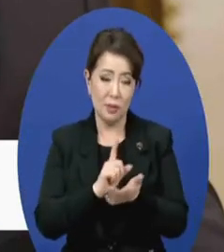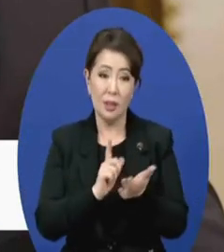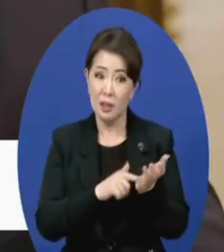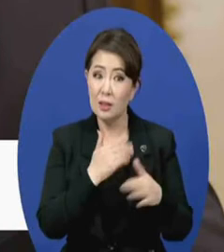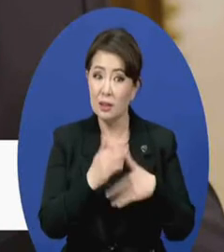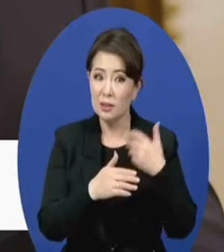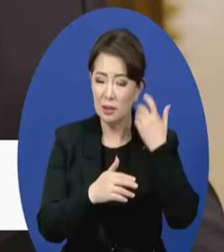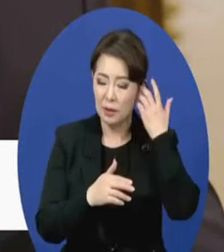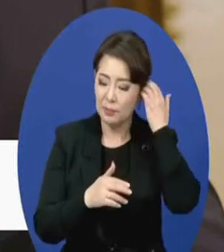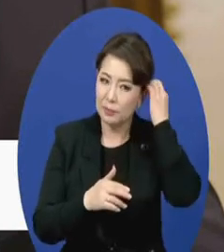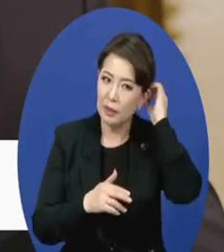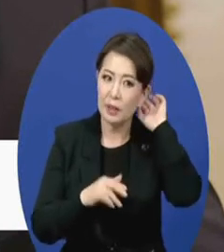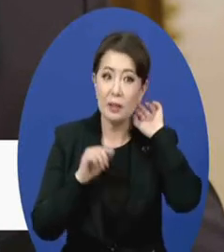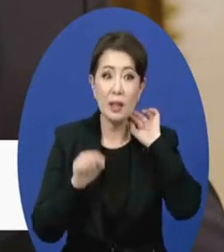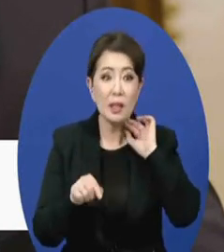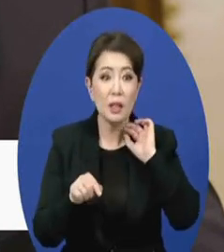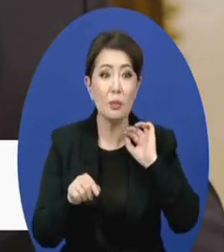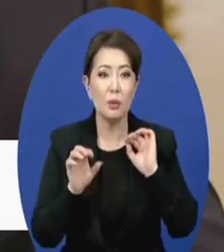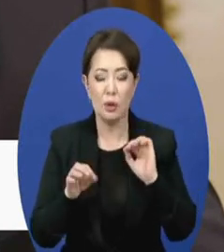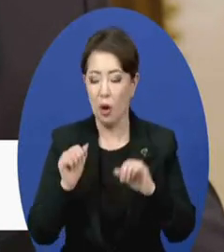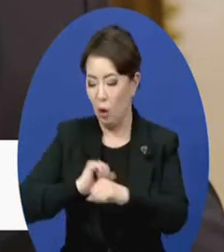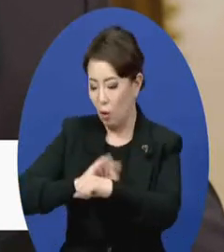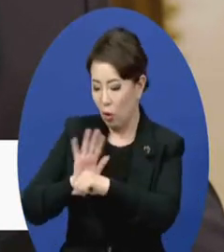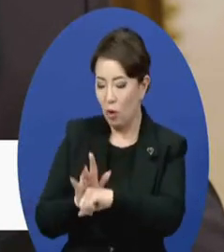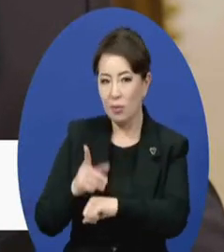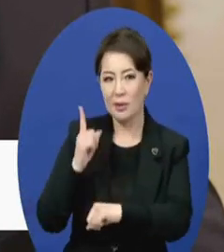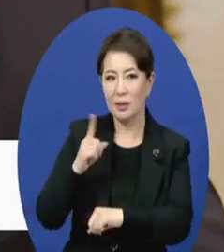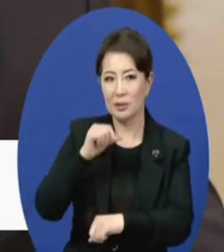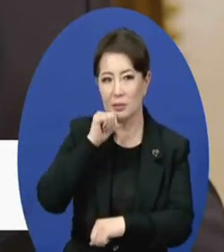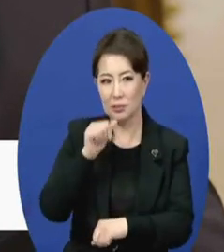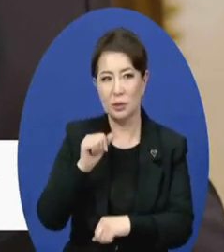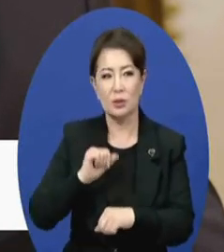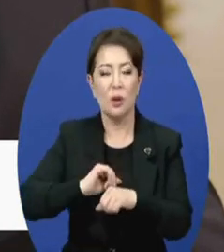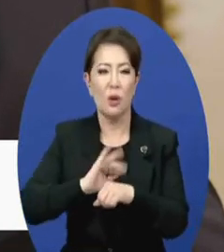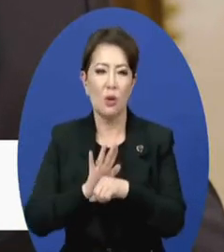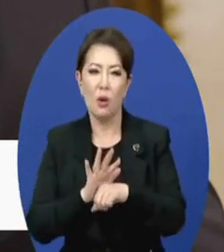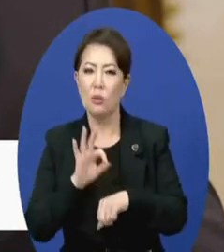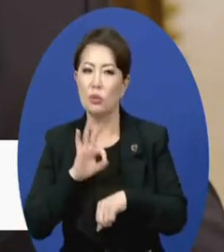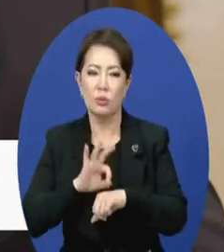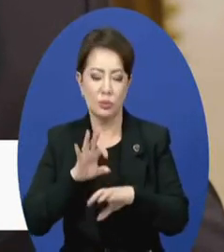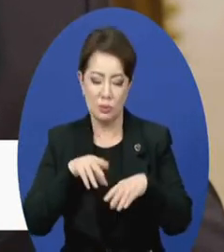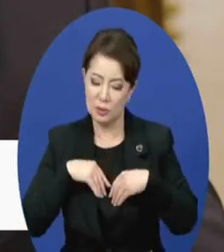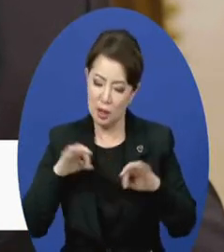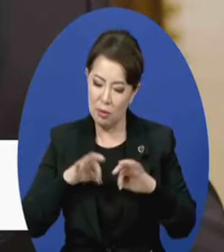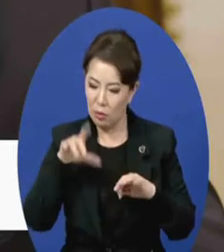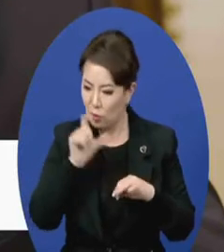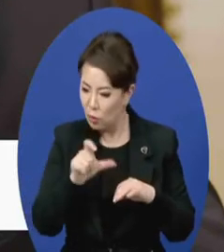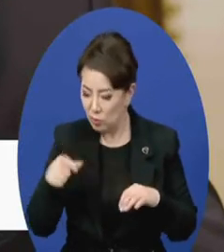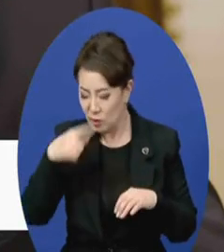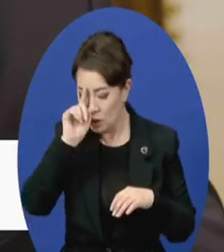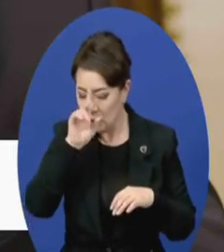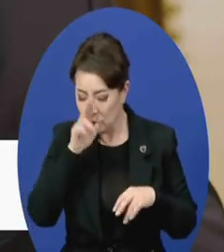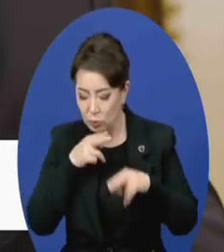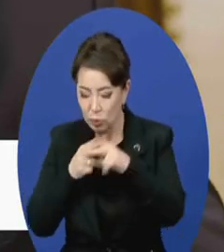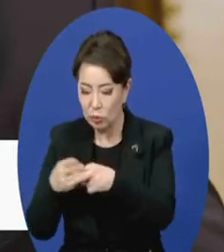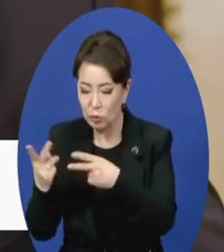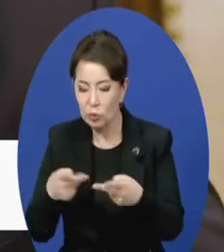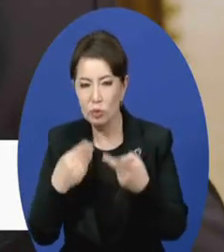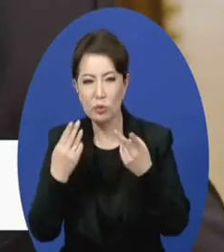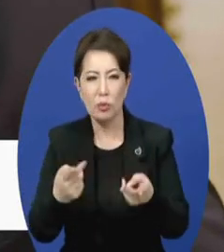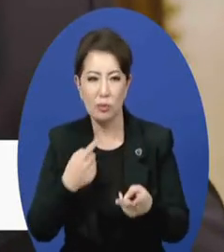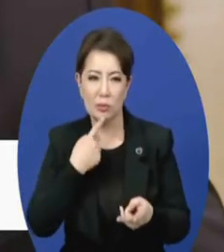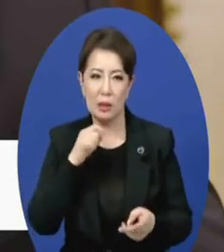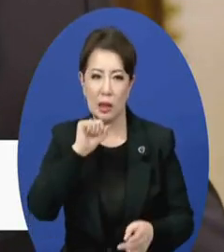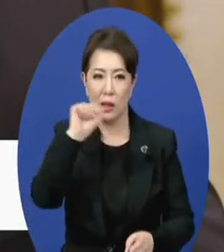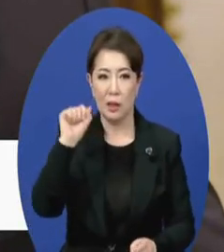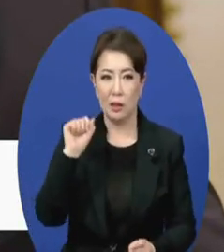Ингээд ирэх юм бол одоо нийт ковид биш, ковид өвдөөгүй хүмүүстэй эрүүл мэндийн тусламж үйлчилгээ үзүүлэх байдал маань